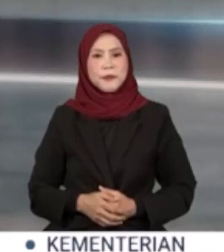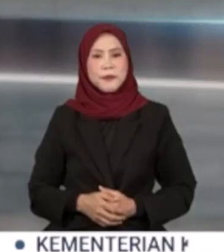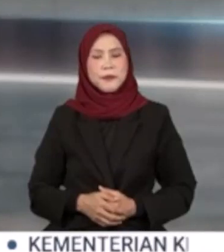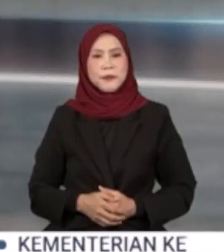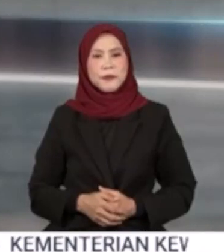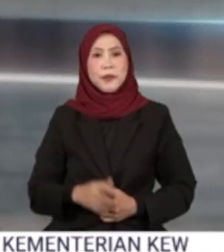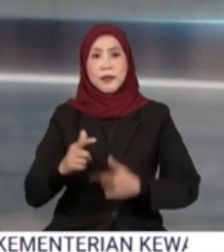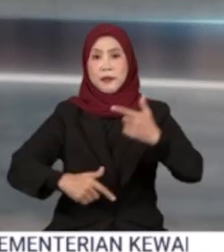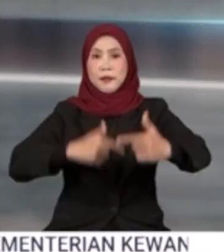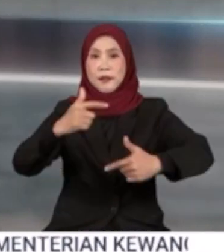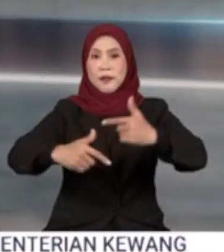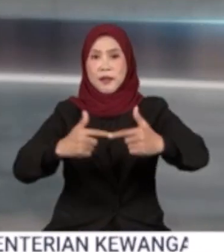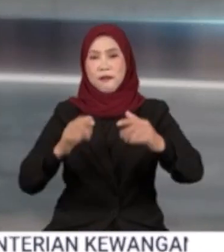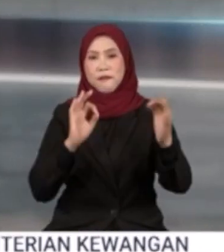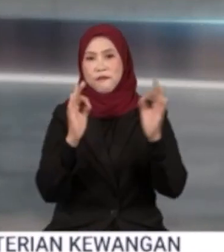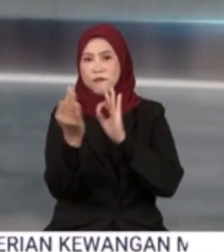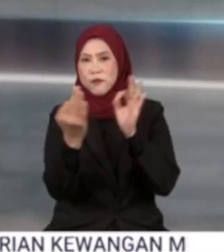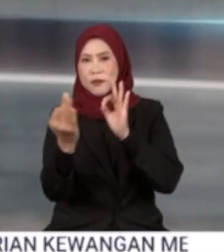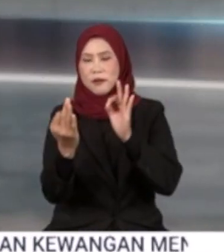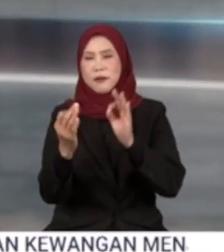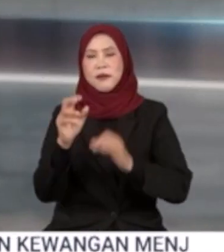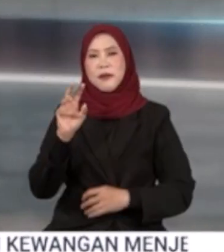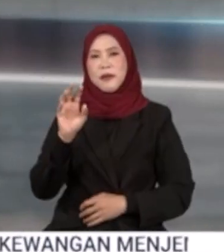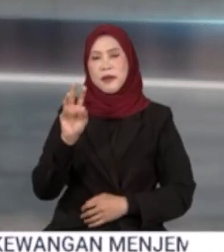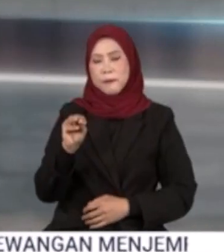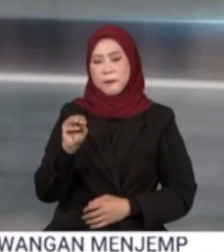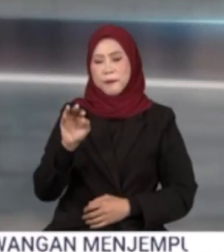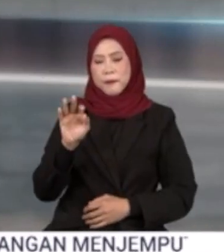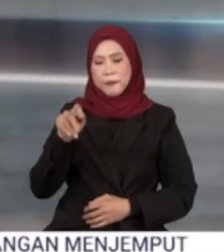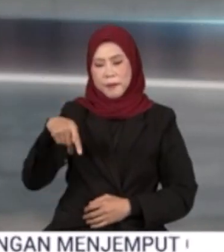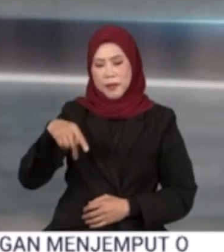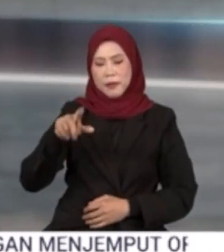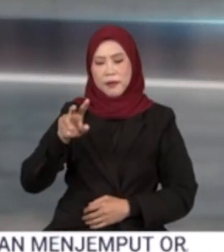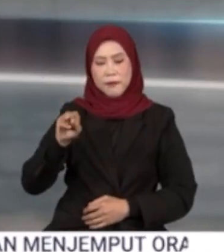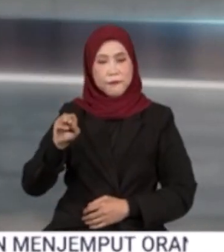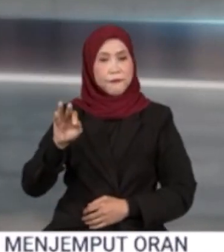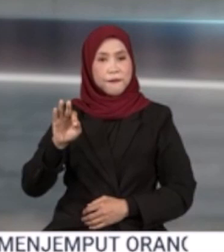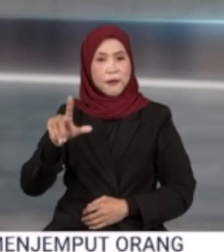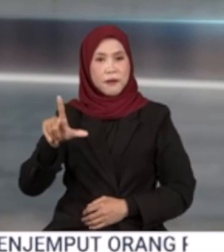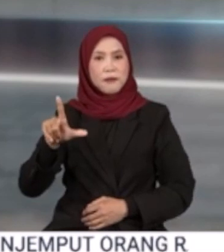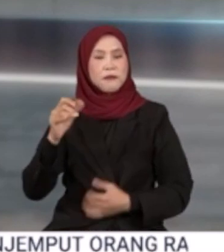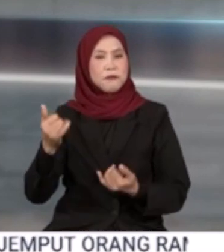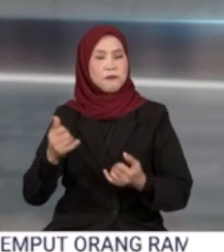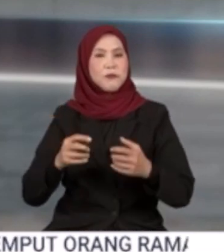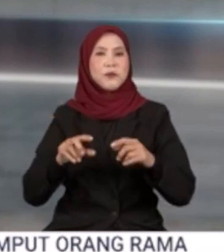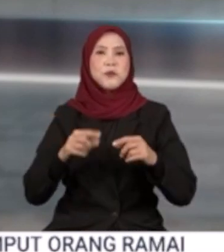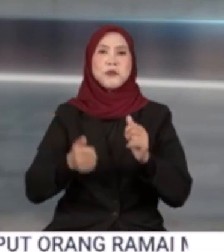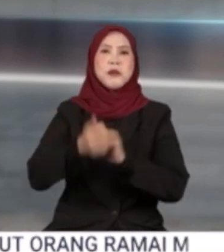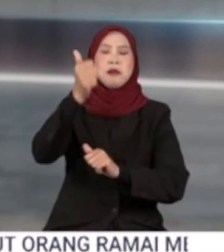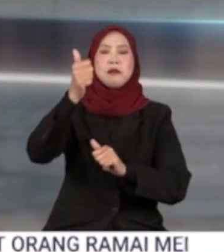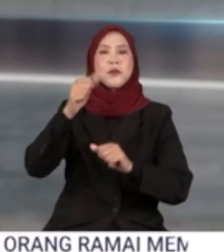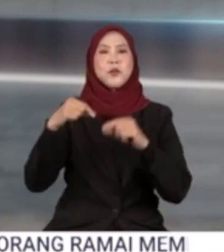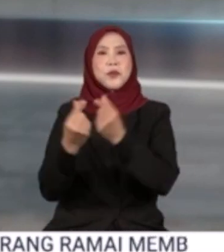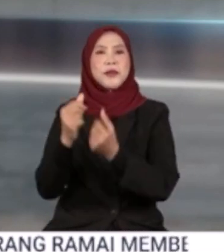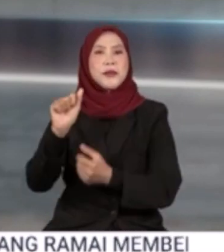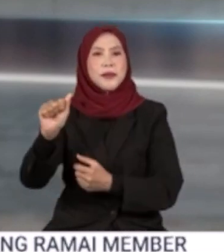aksi Liga Primer Power Rangers menempati ramalan muncul juara kumpulan